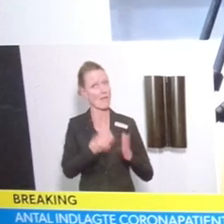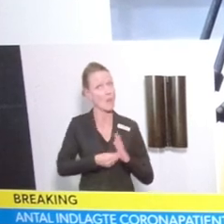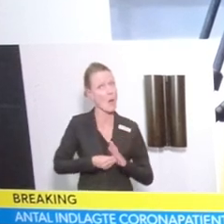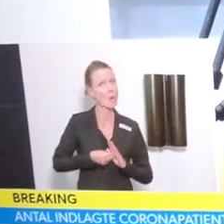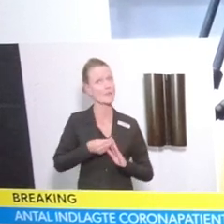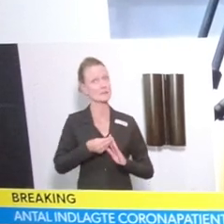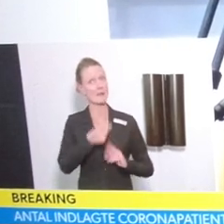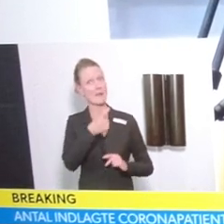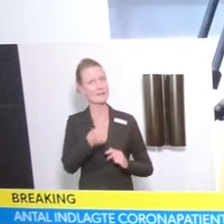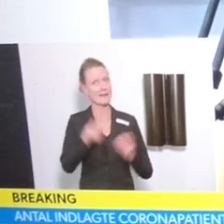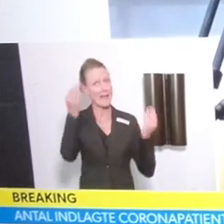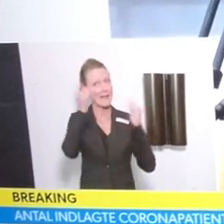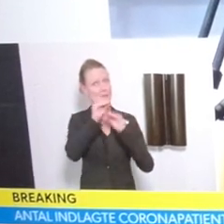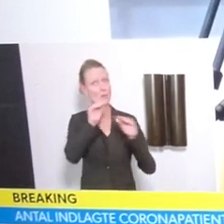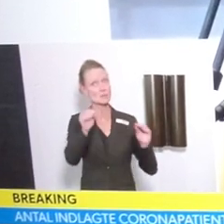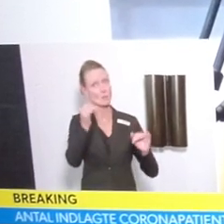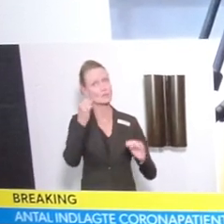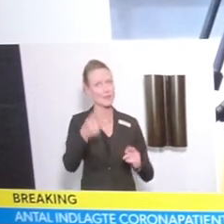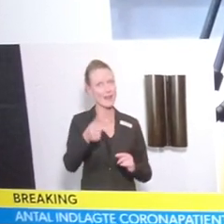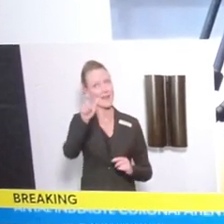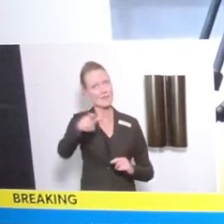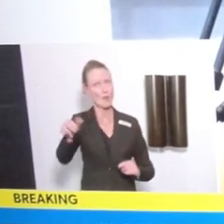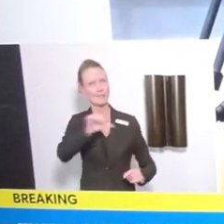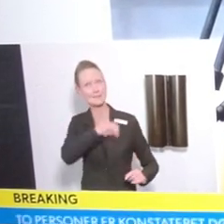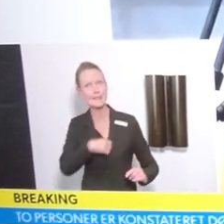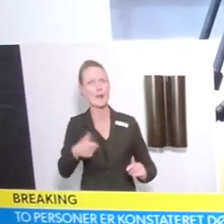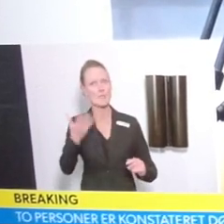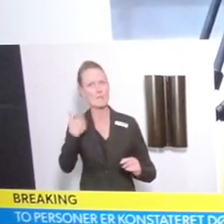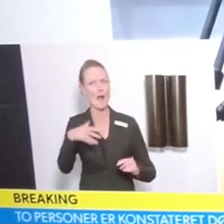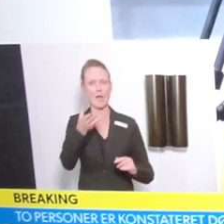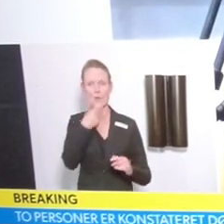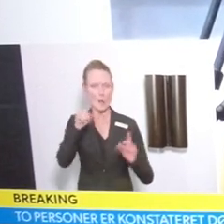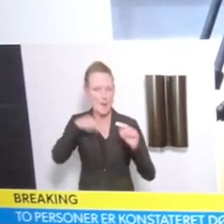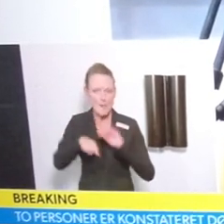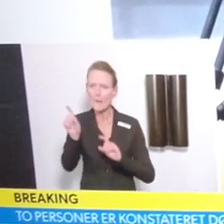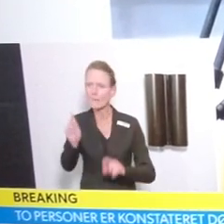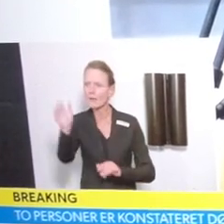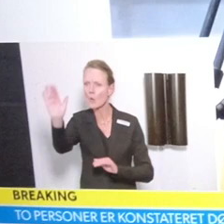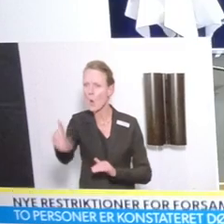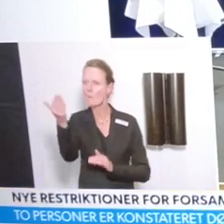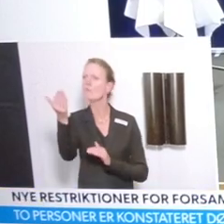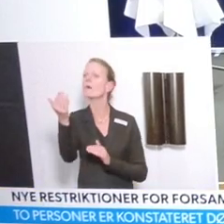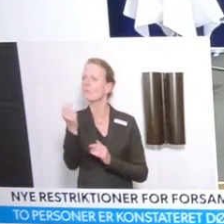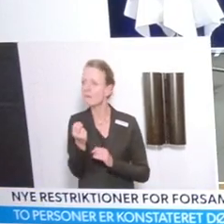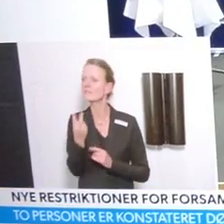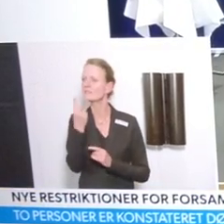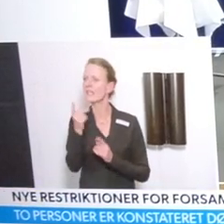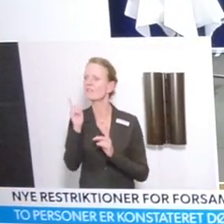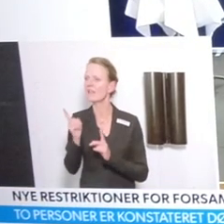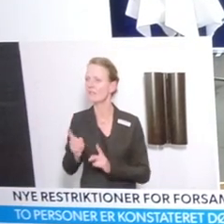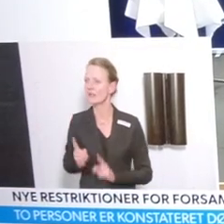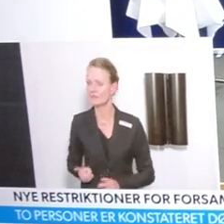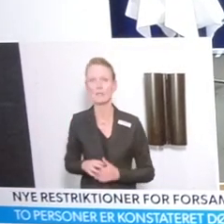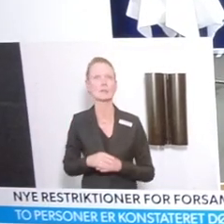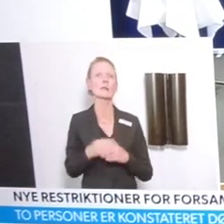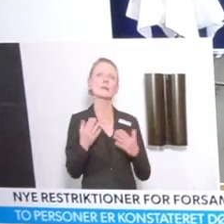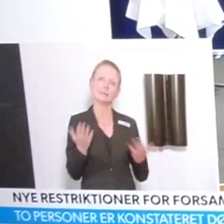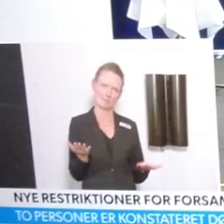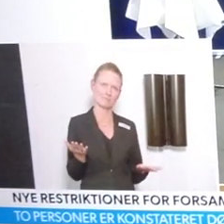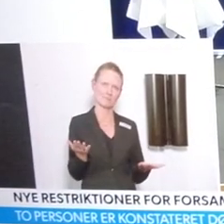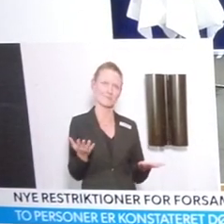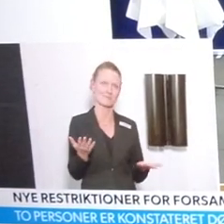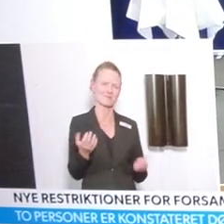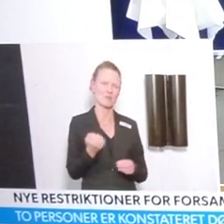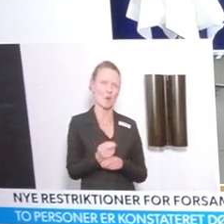så folk meget hurtigt kan orientere sig om, hvad er det så, der gælder lige nu? Det gør vi, og det arbejder der på, mens vi taler sammen